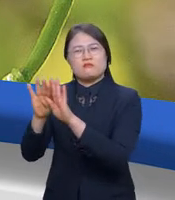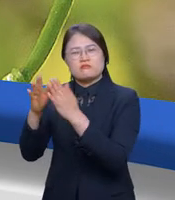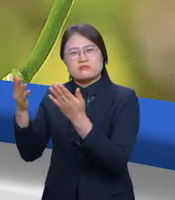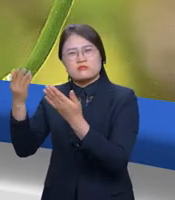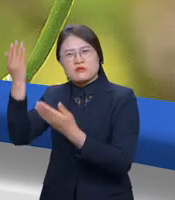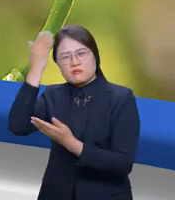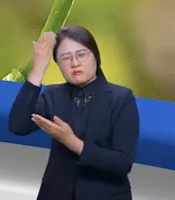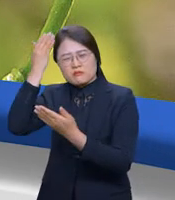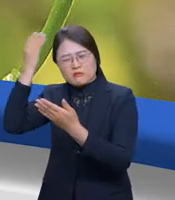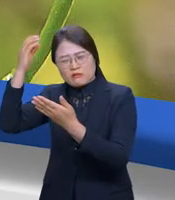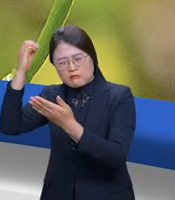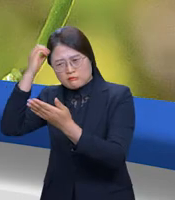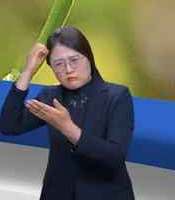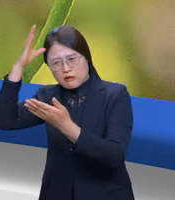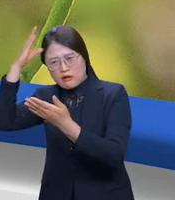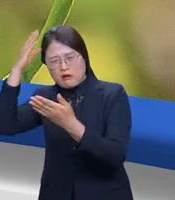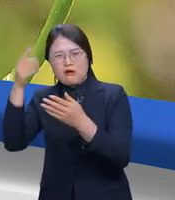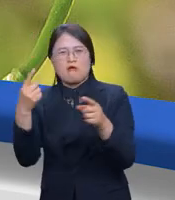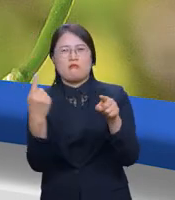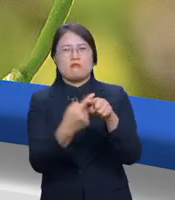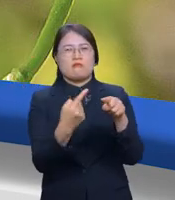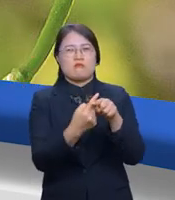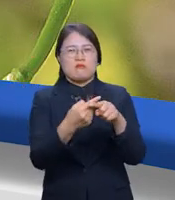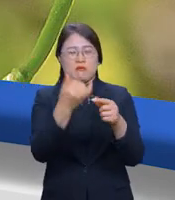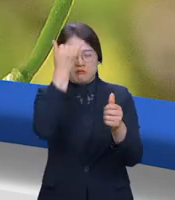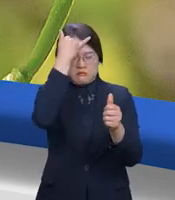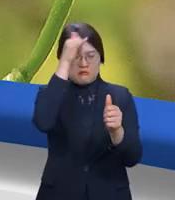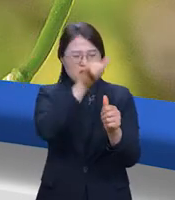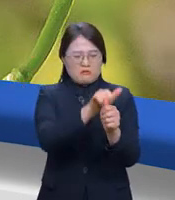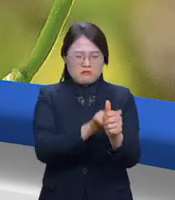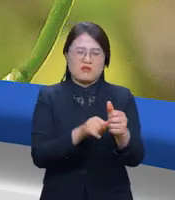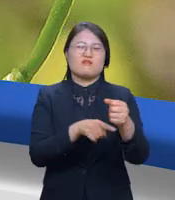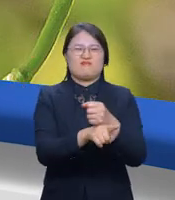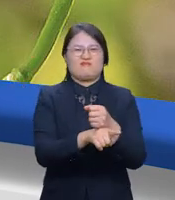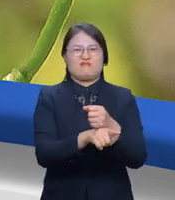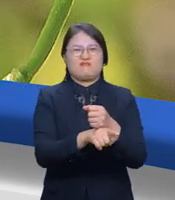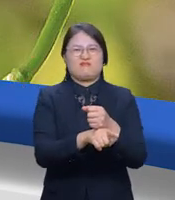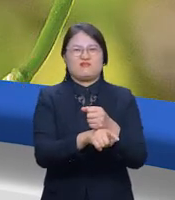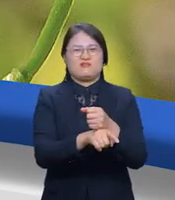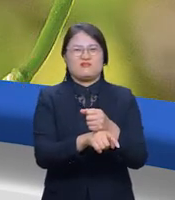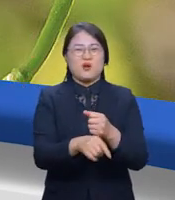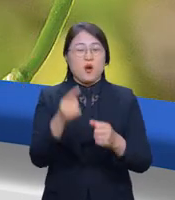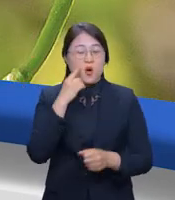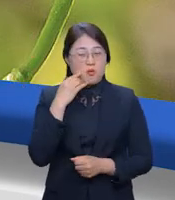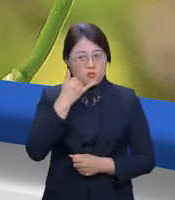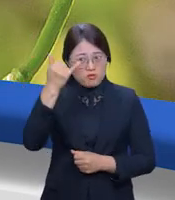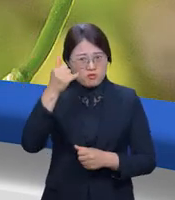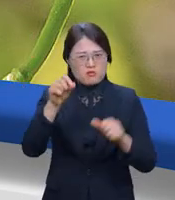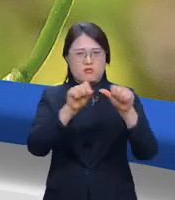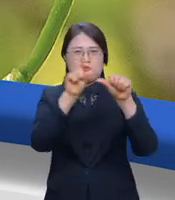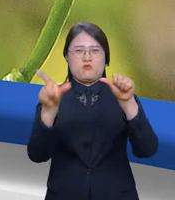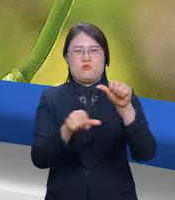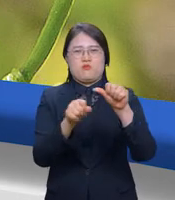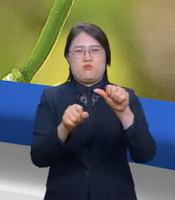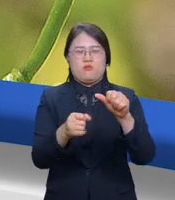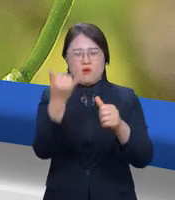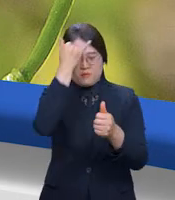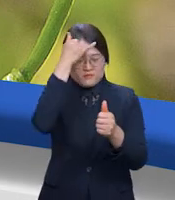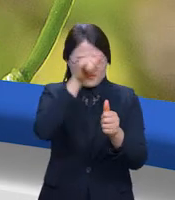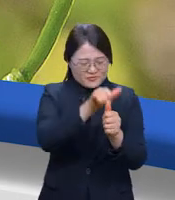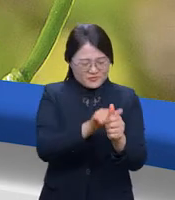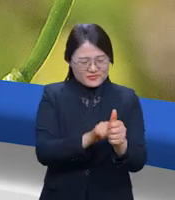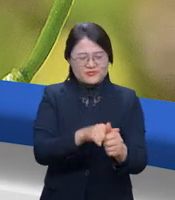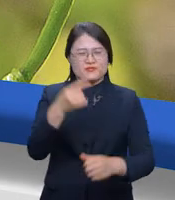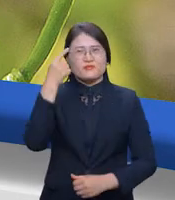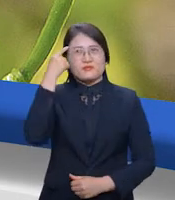만큼 어르신들의 지혜의 말씀을 새기고 또 공경해야 한다는 뜻인데요. 어버이날이 있는 5월, 노인 공경의